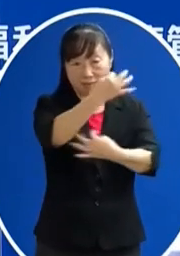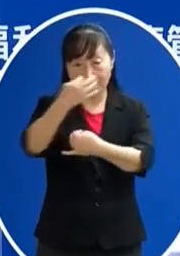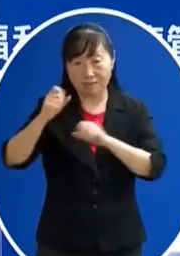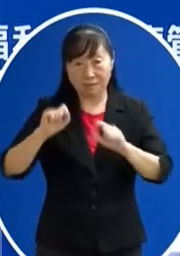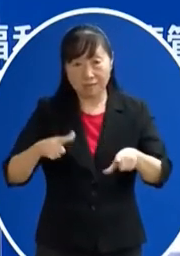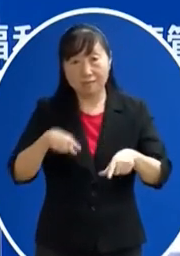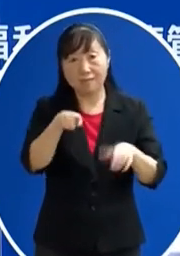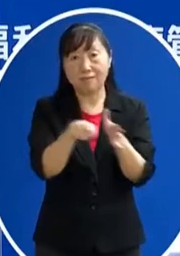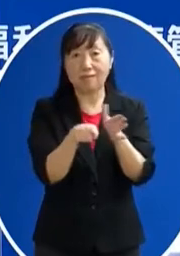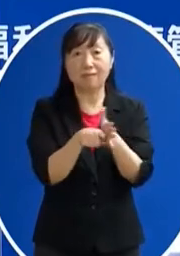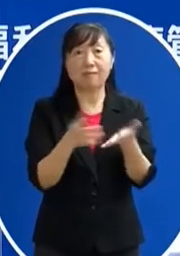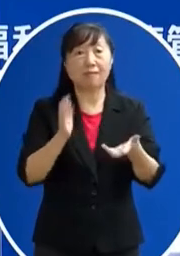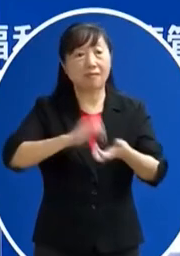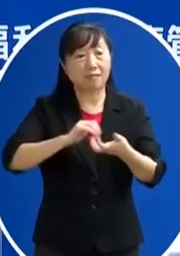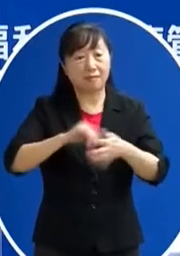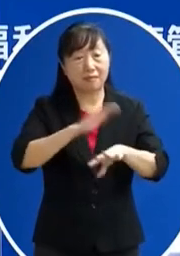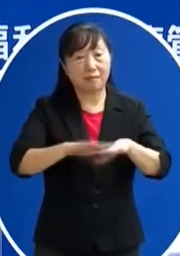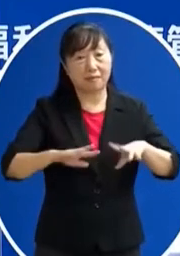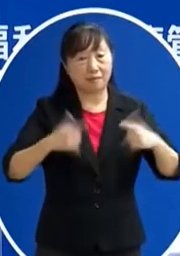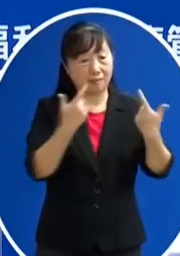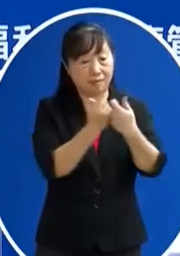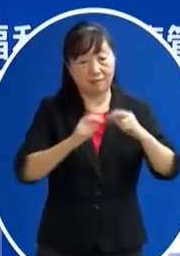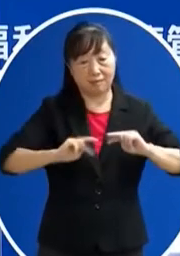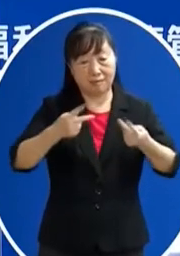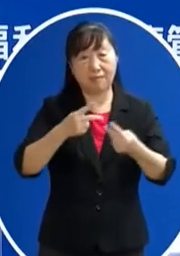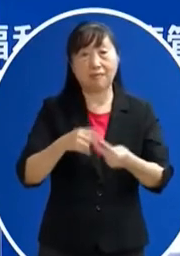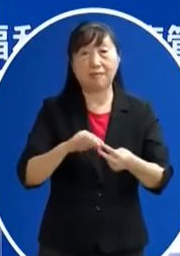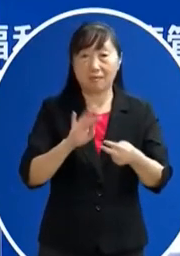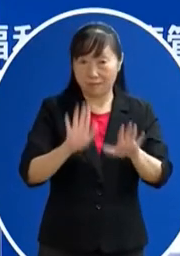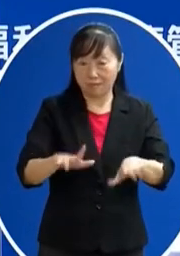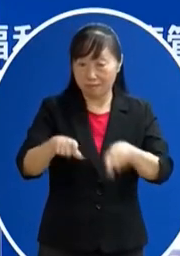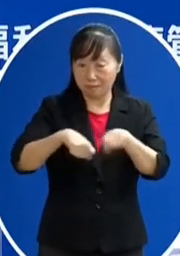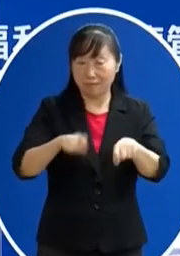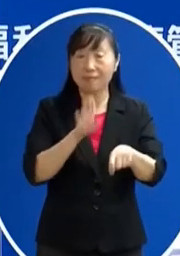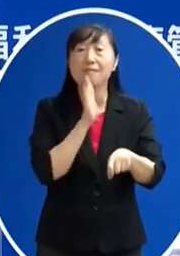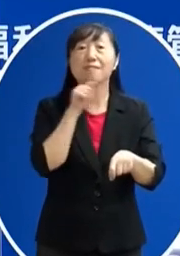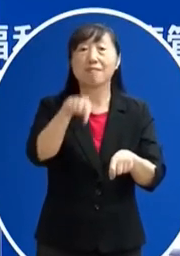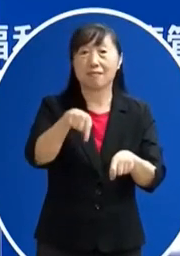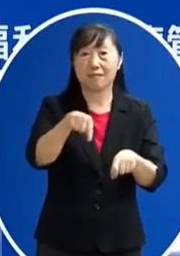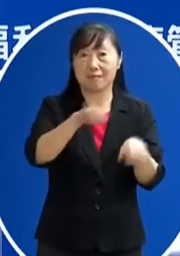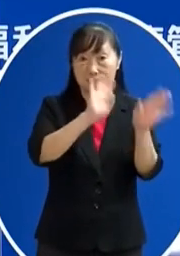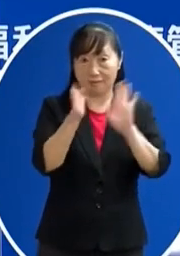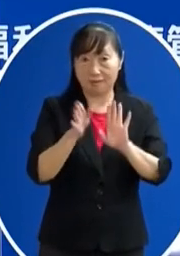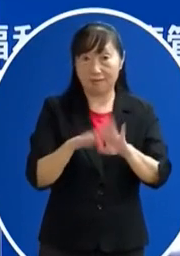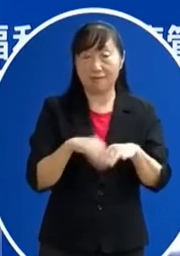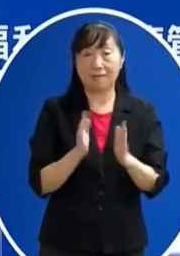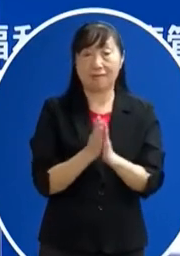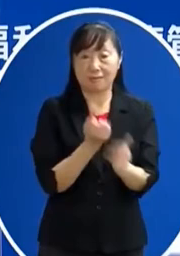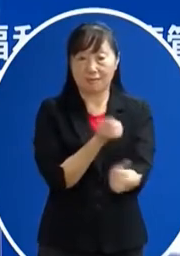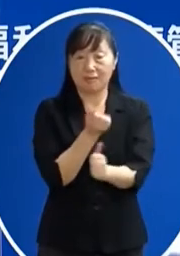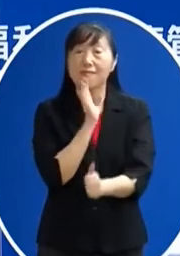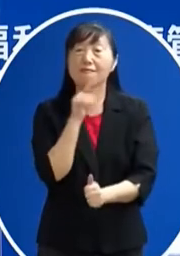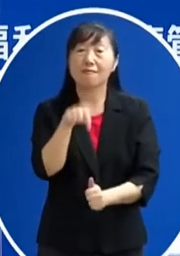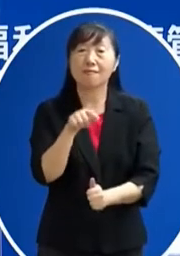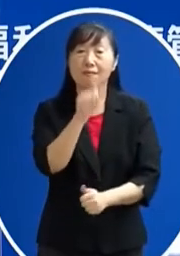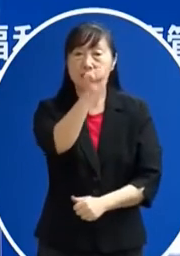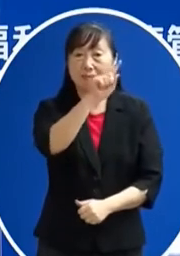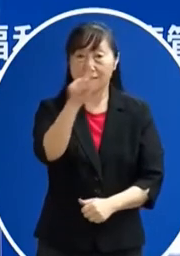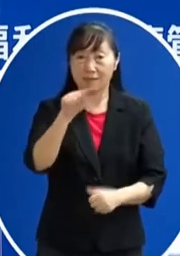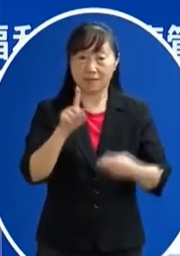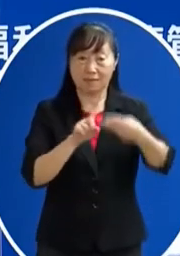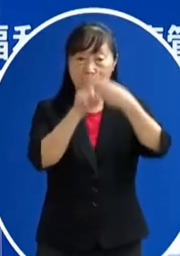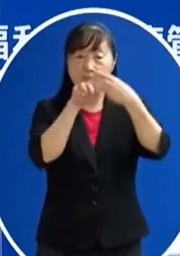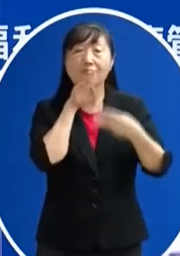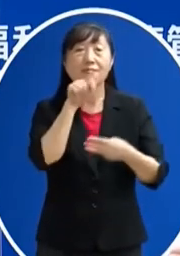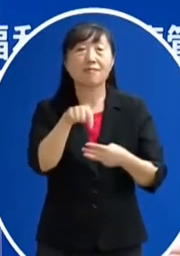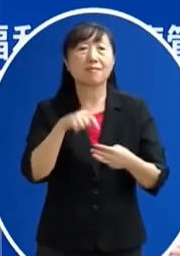那也许会做一些调整，但目前的计划是这样子，目前的供货能够掌握的大概是以 A G 为主，